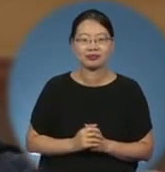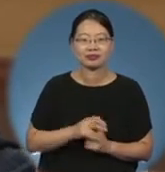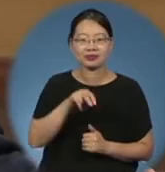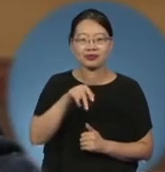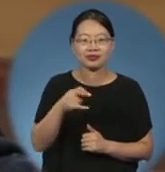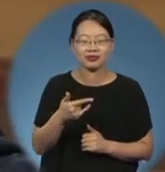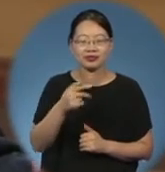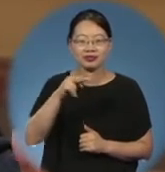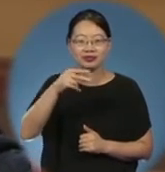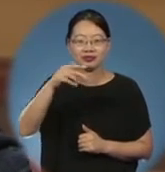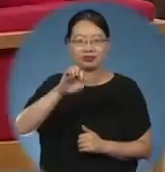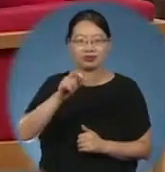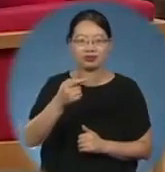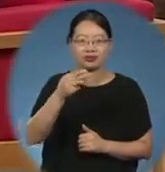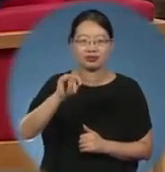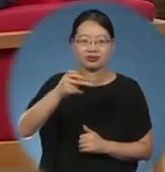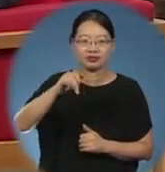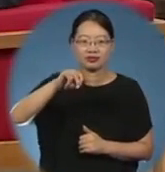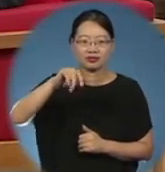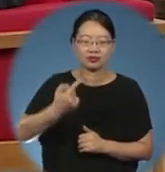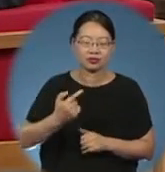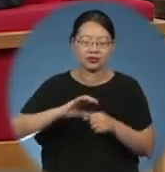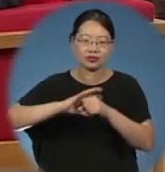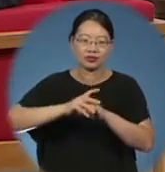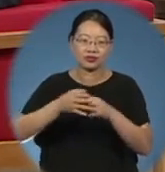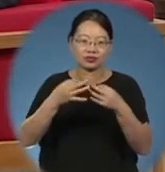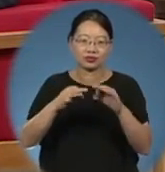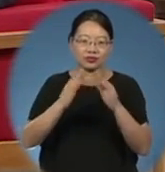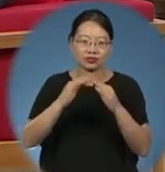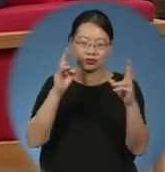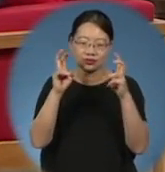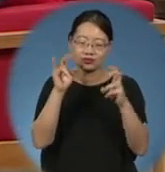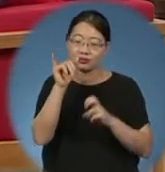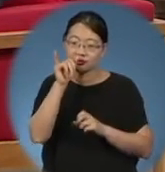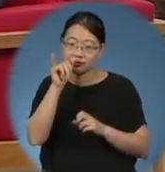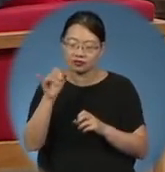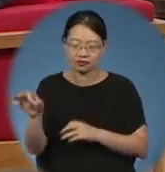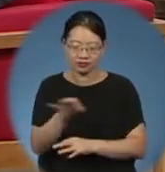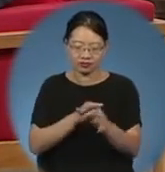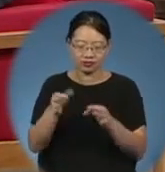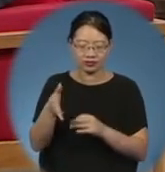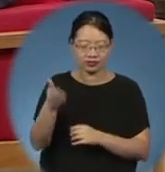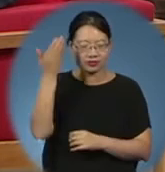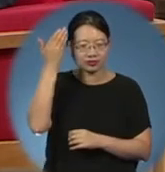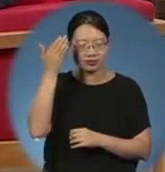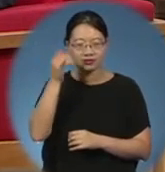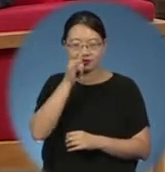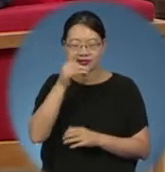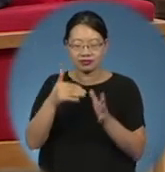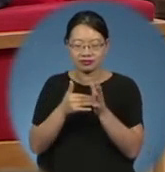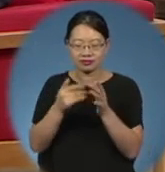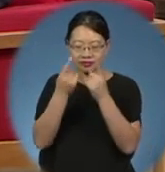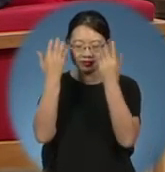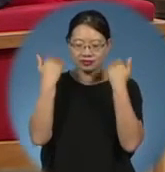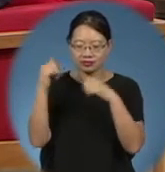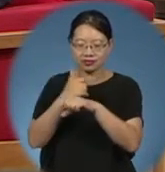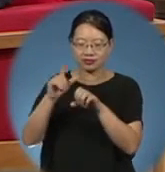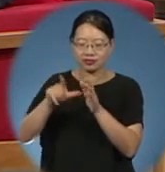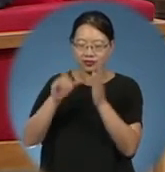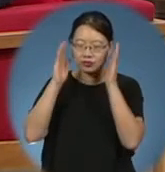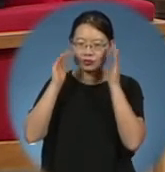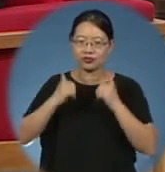최고 경영 전부터 예에서 이겁니다 예 2분이 경영학을 전공했는데 요 대학교 아주 공부를 잘 했어요